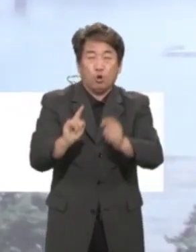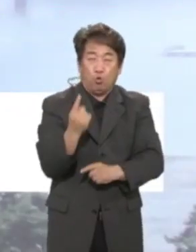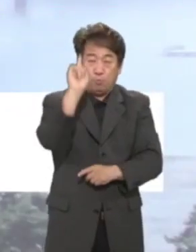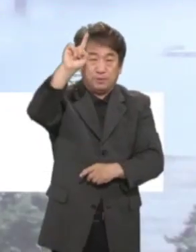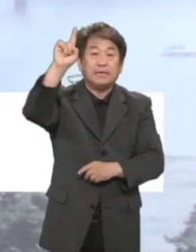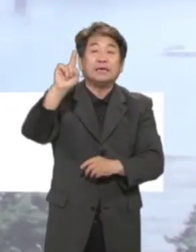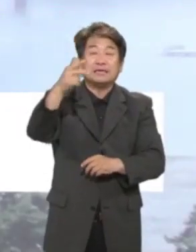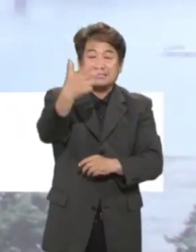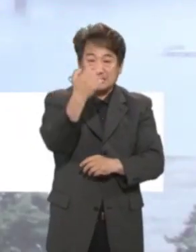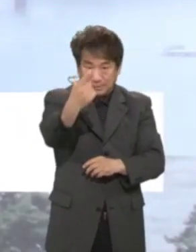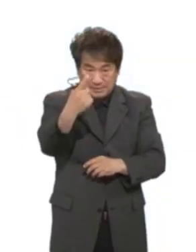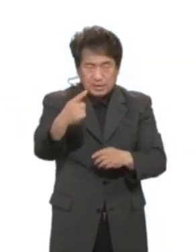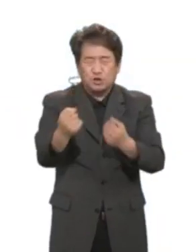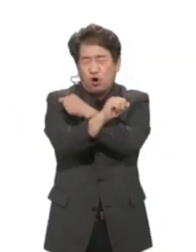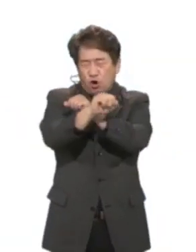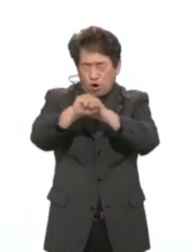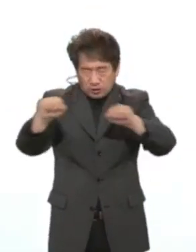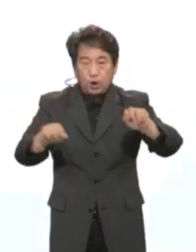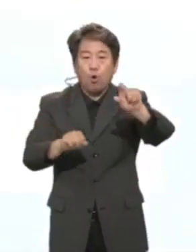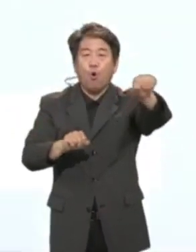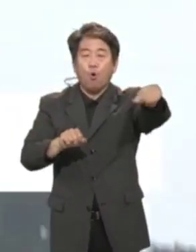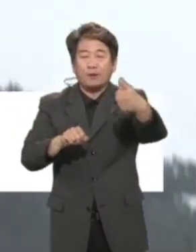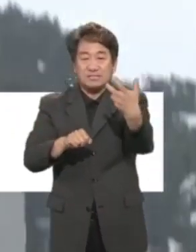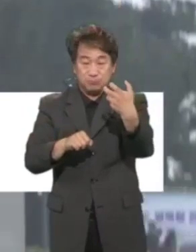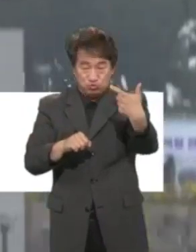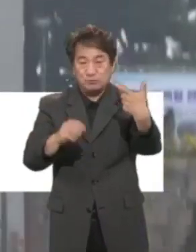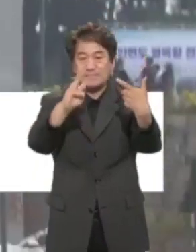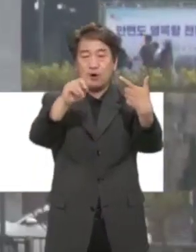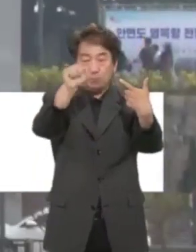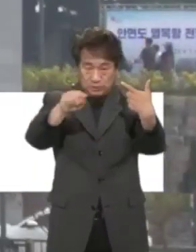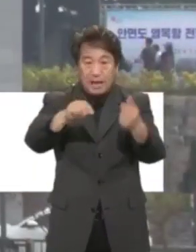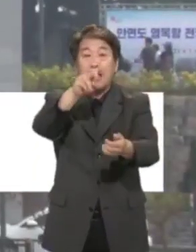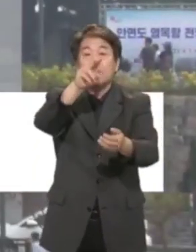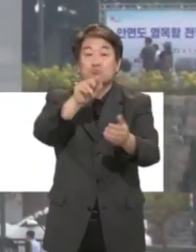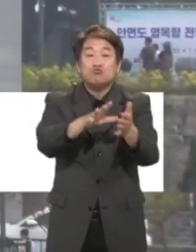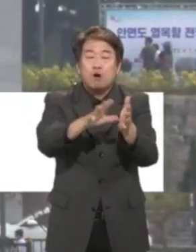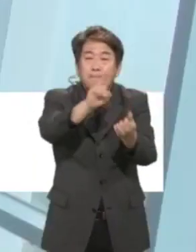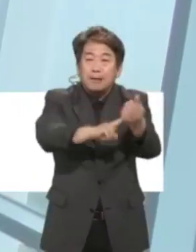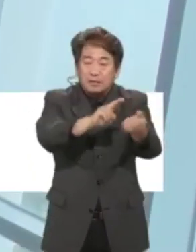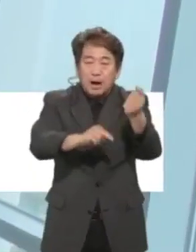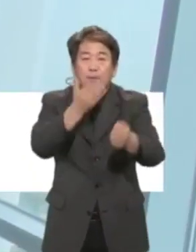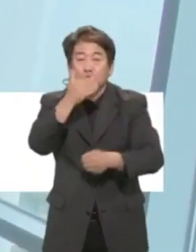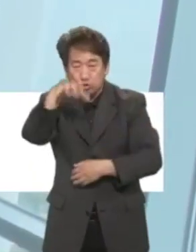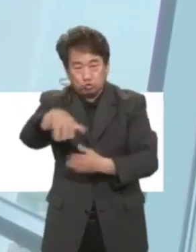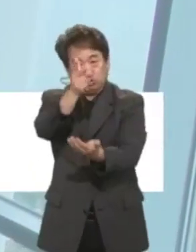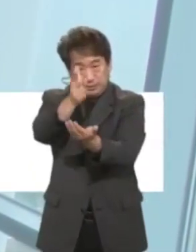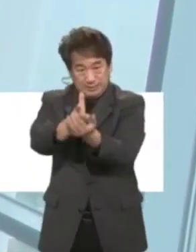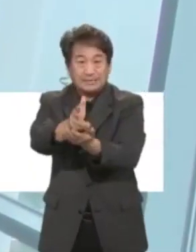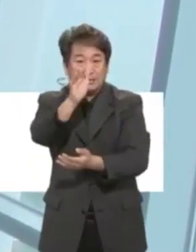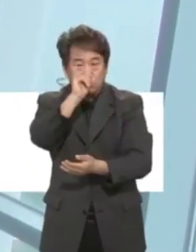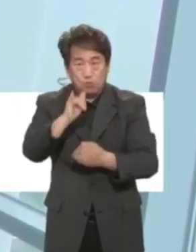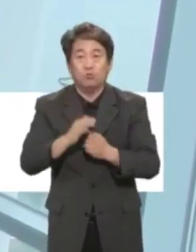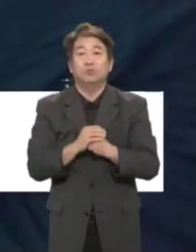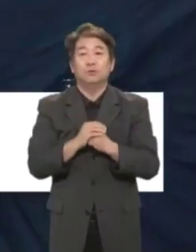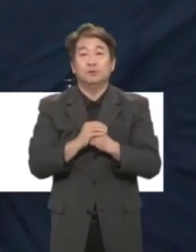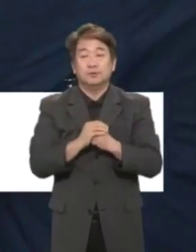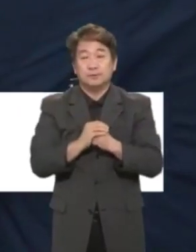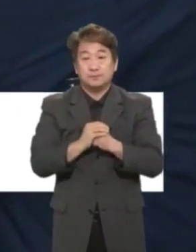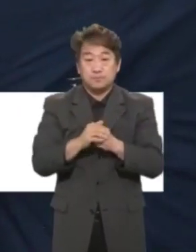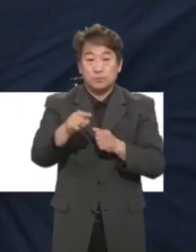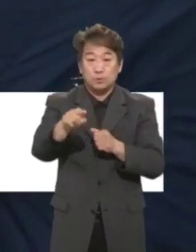전체면적 576 제곱미터 규모로 특산물 판매장과 휴게음식점 주차장 등을 갖추고 있으며